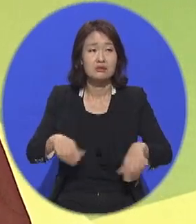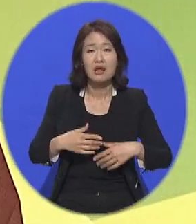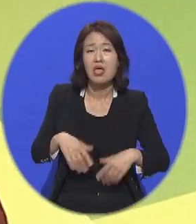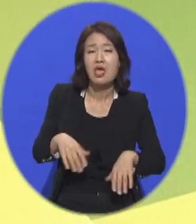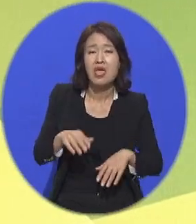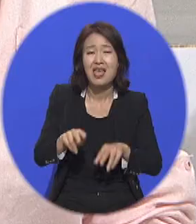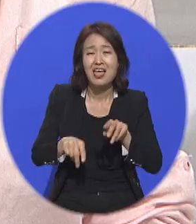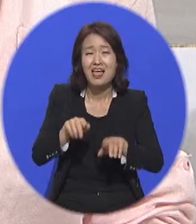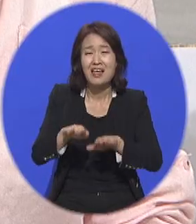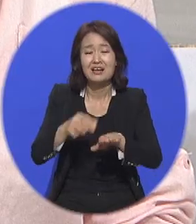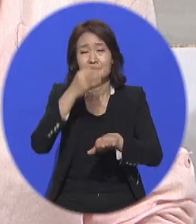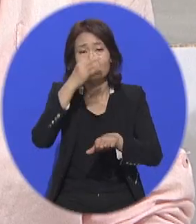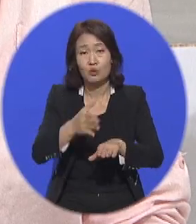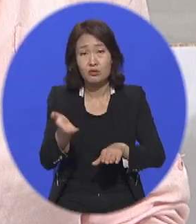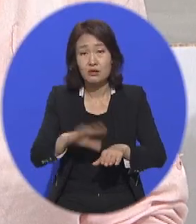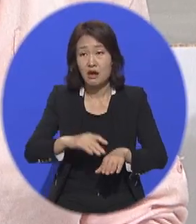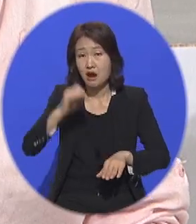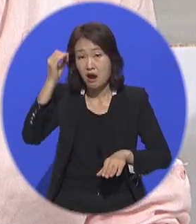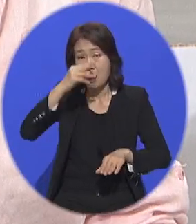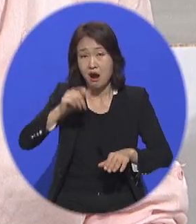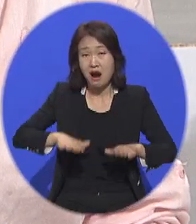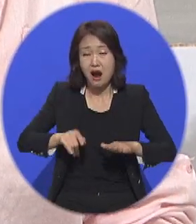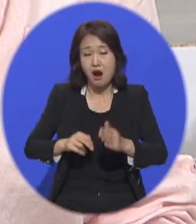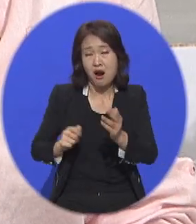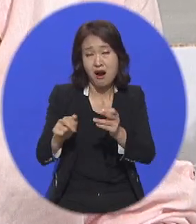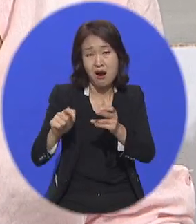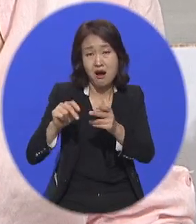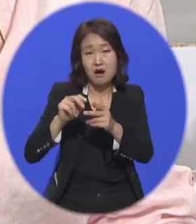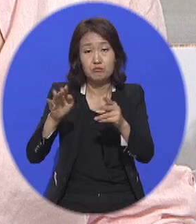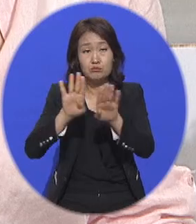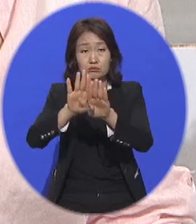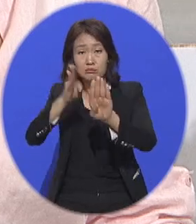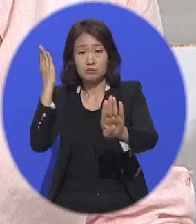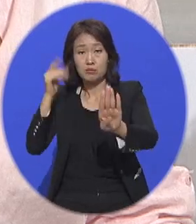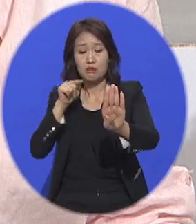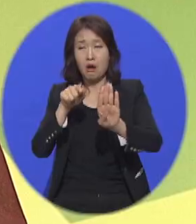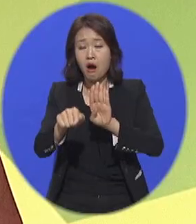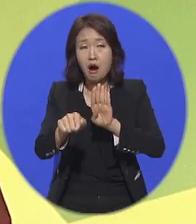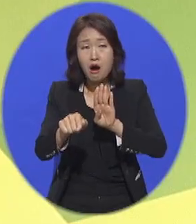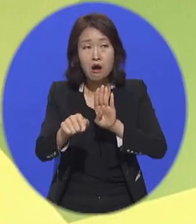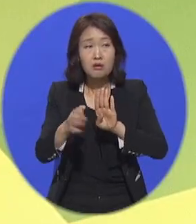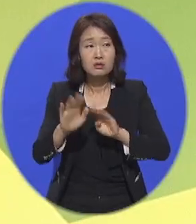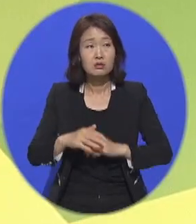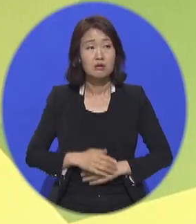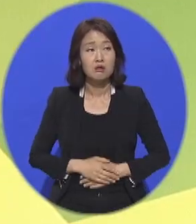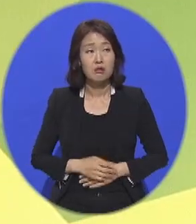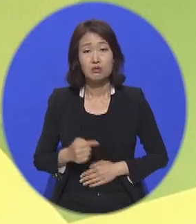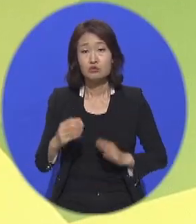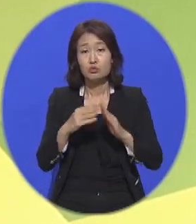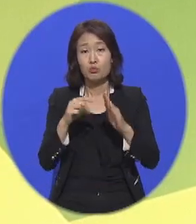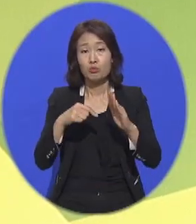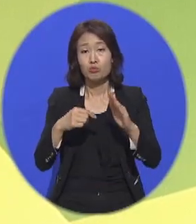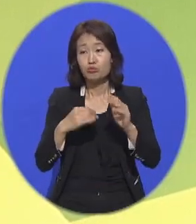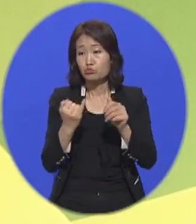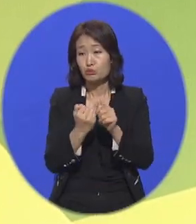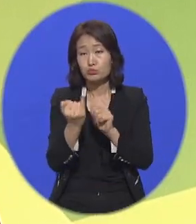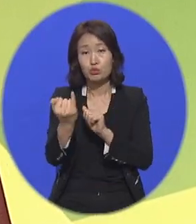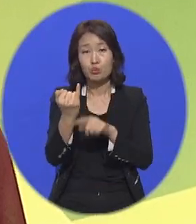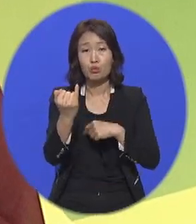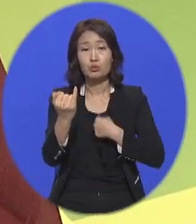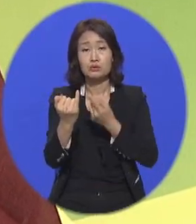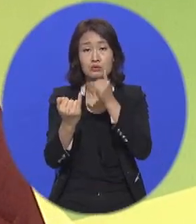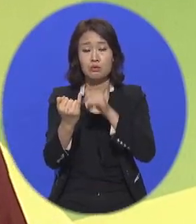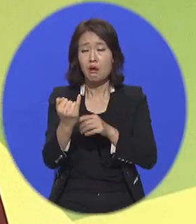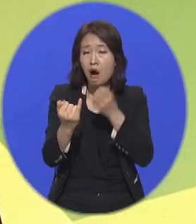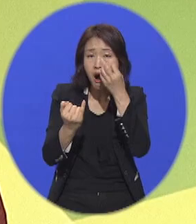잘 걷지도 못해요. 초인적으로 올라가세요. 그리고 문을 열고 갔는데, 어머, 집사람 혼자만 있습니다. 이게 어찌